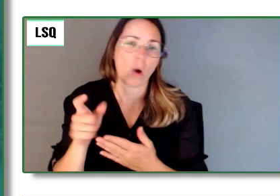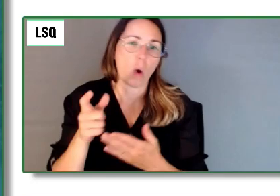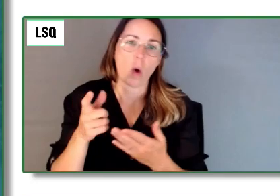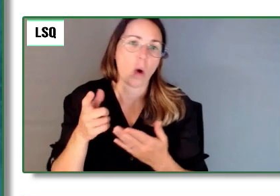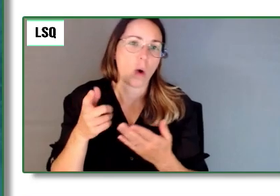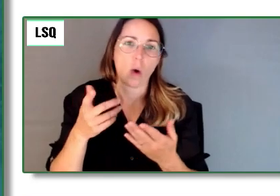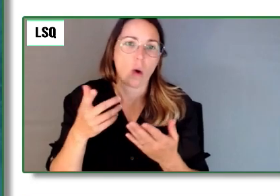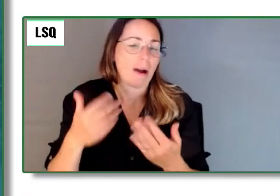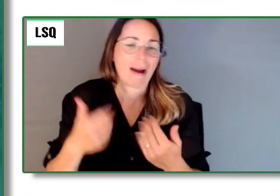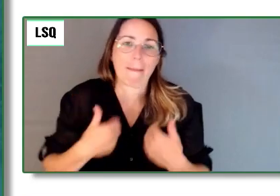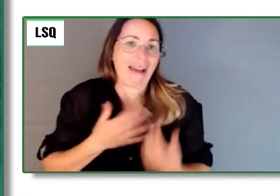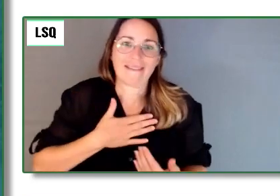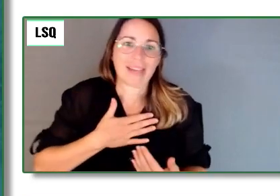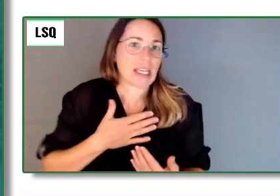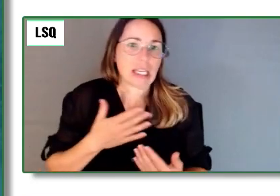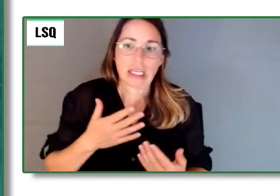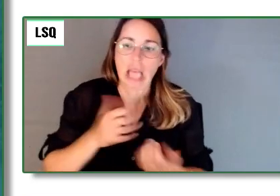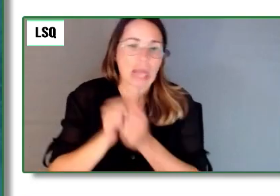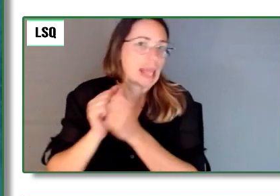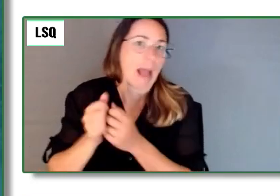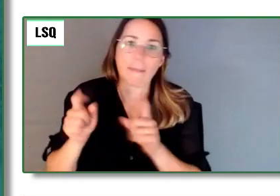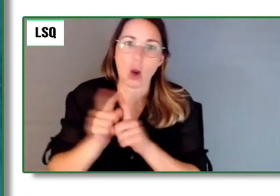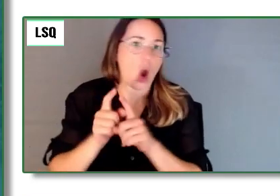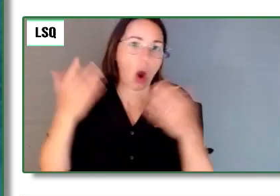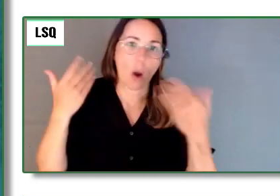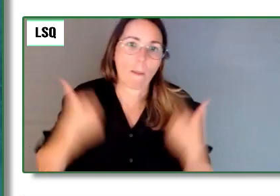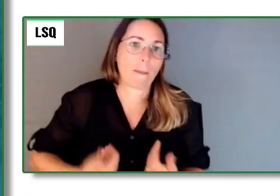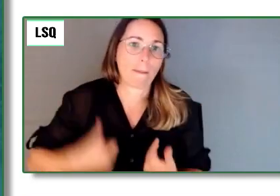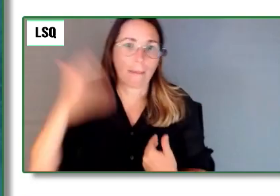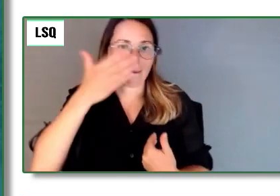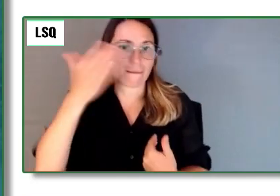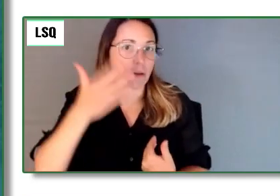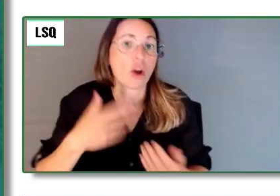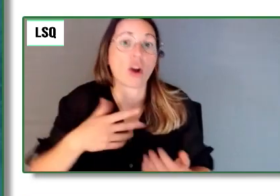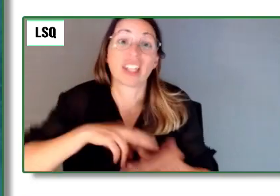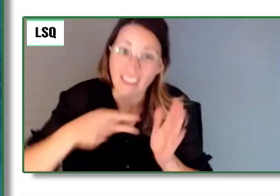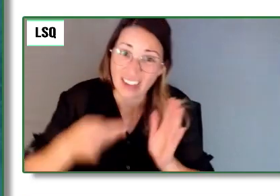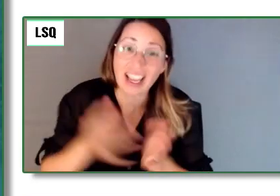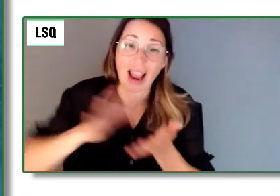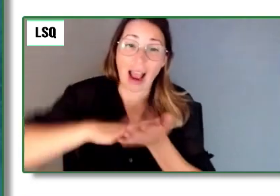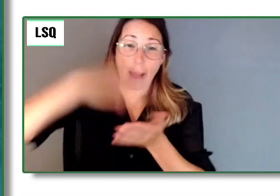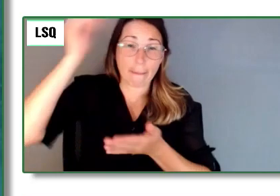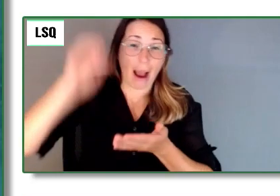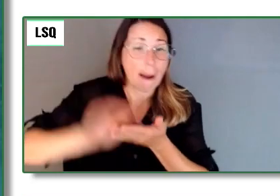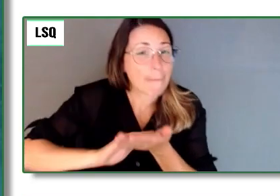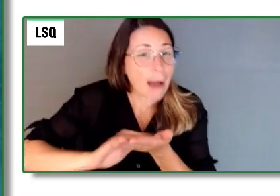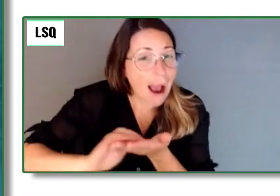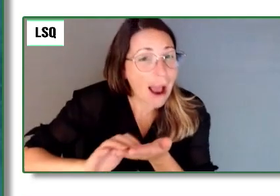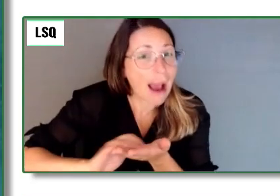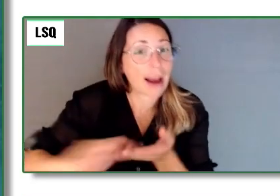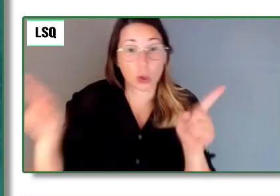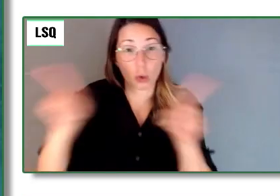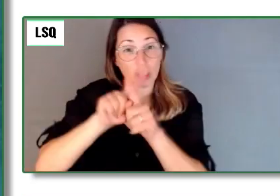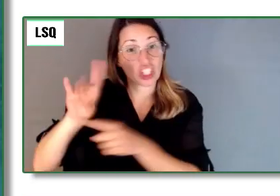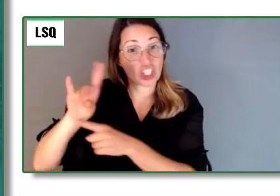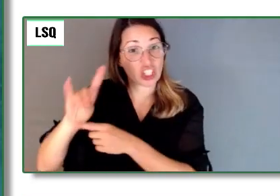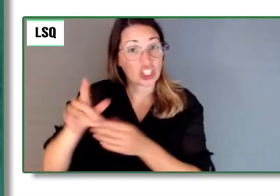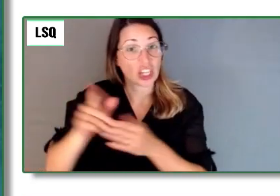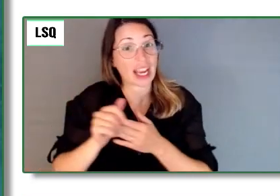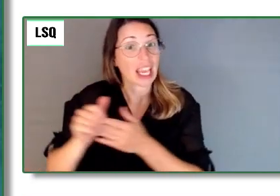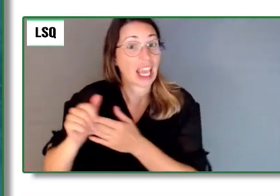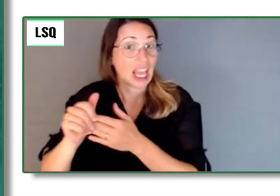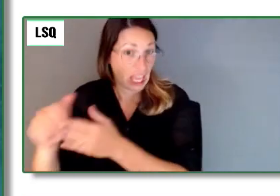avoir un chien guide et j'ai appris des trucs qui m'ont permis de bien aller de l'avant. Et lorsque j'étais dans la fin de la quarantaine, c'est arrivé au